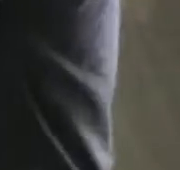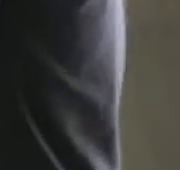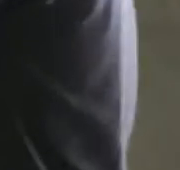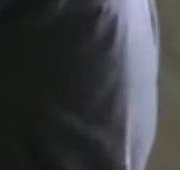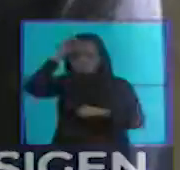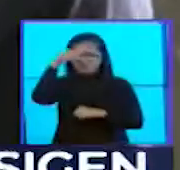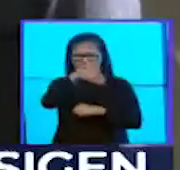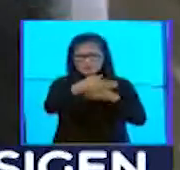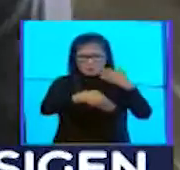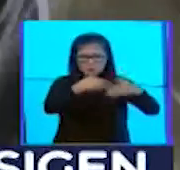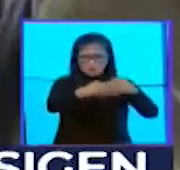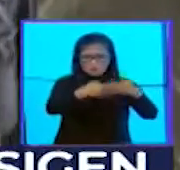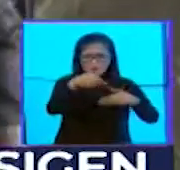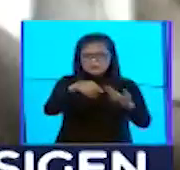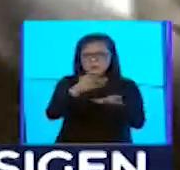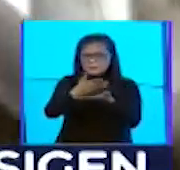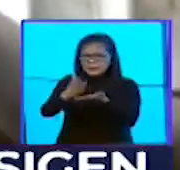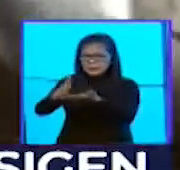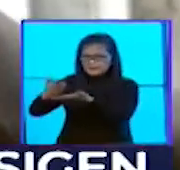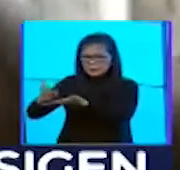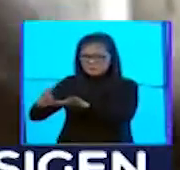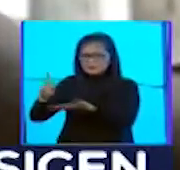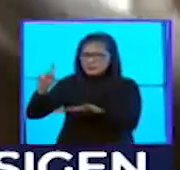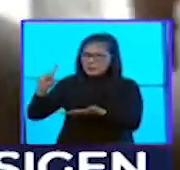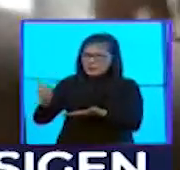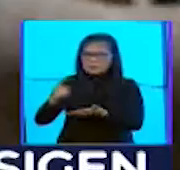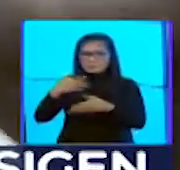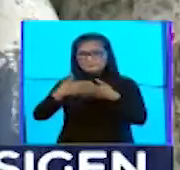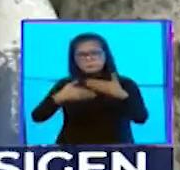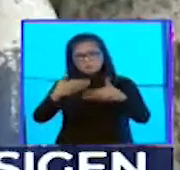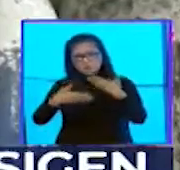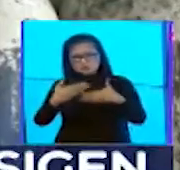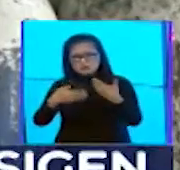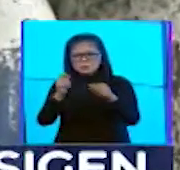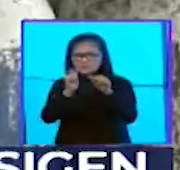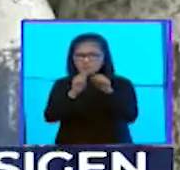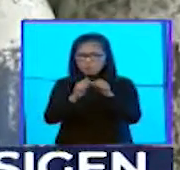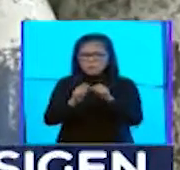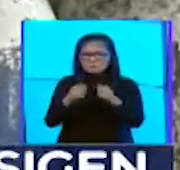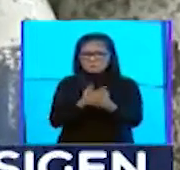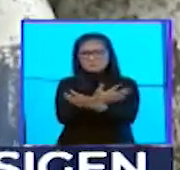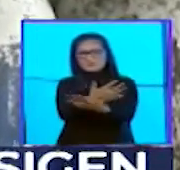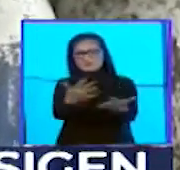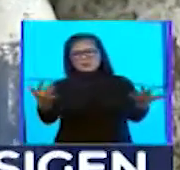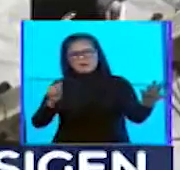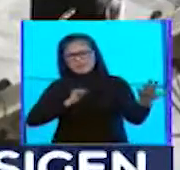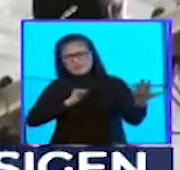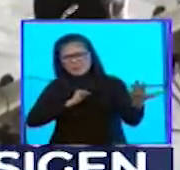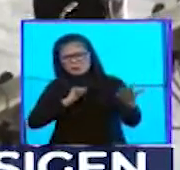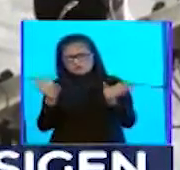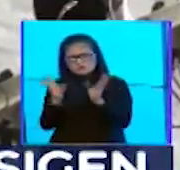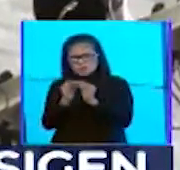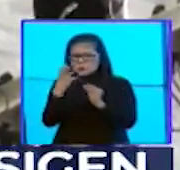dan produksi oksigen menyusul kekhawatiran masyarakat akan menipisnya stok oksigen di sejumlah rumah sakit di wilayah Semarang.